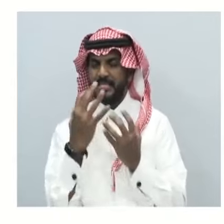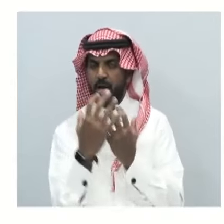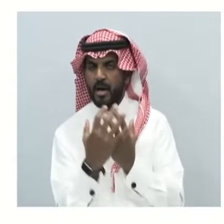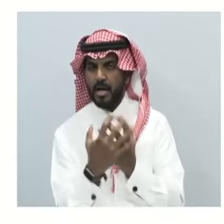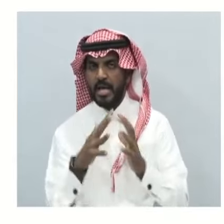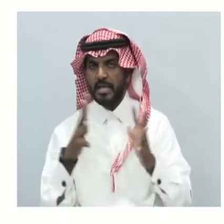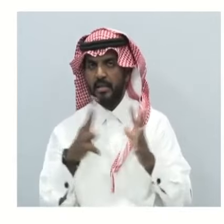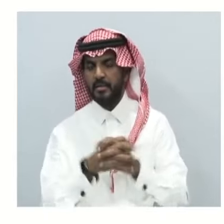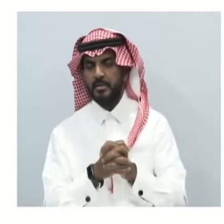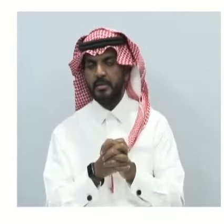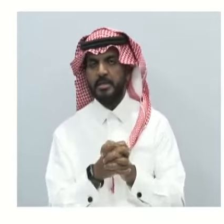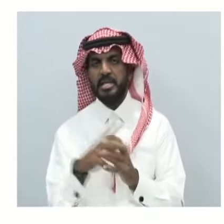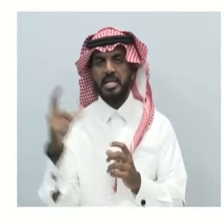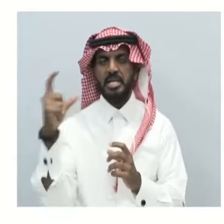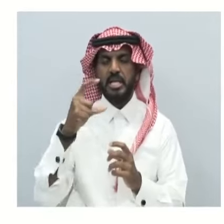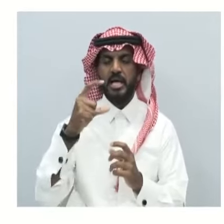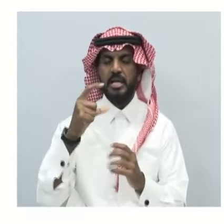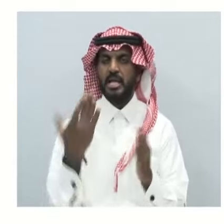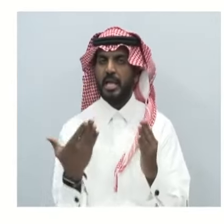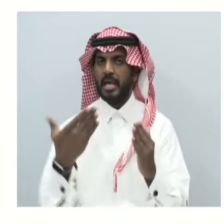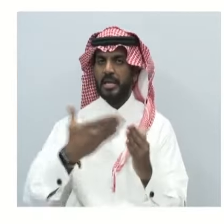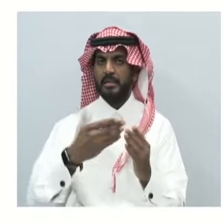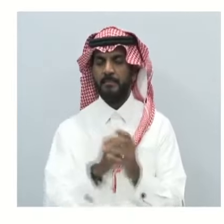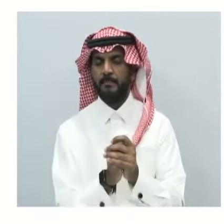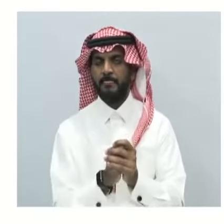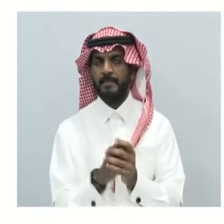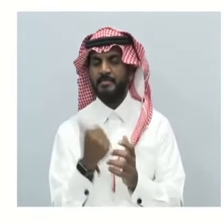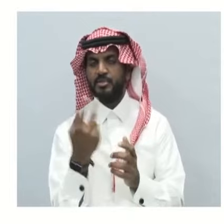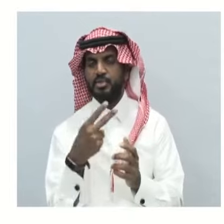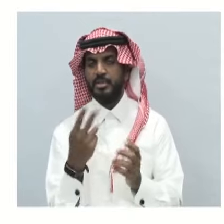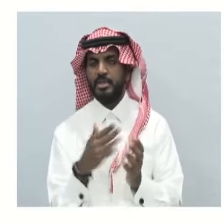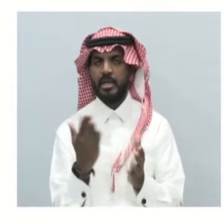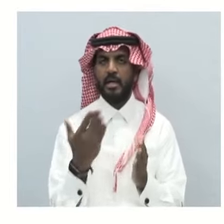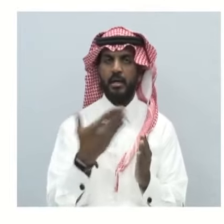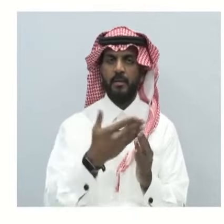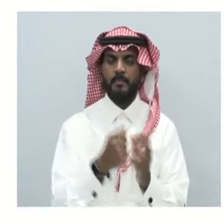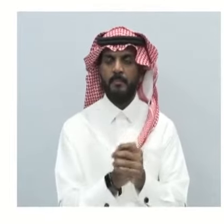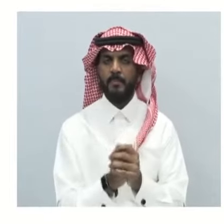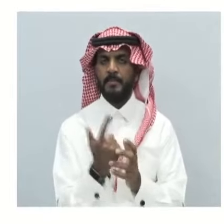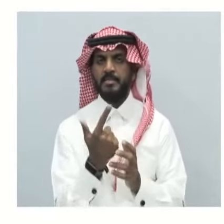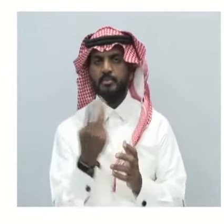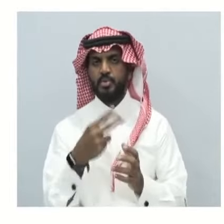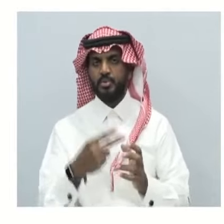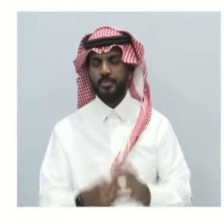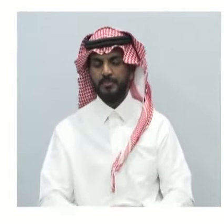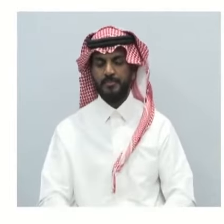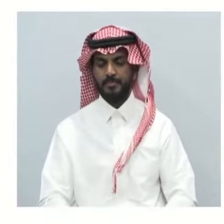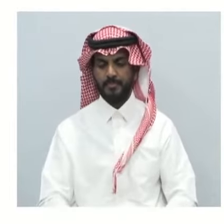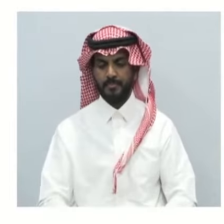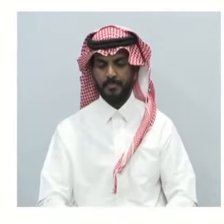ليكون بذلك الهلال الاخير ما بين الايام 26 الى 27